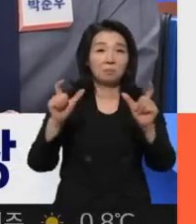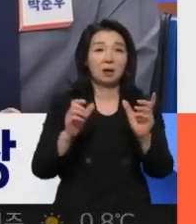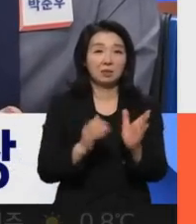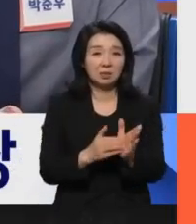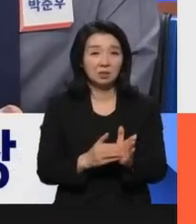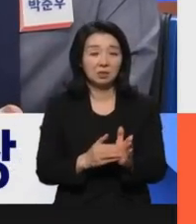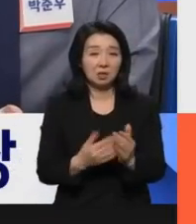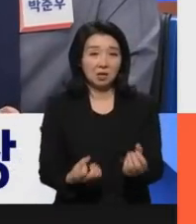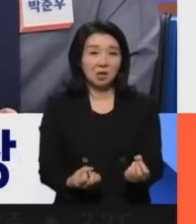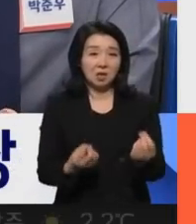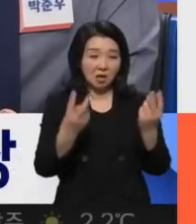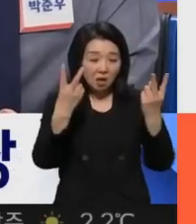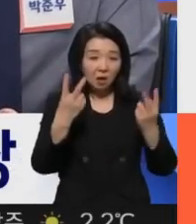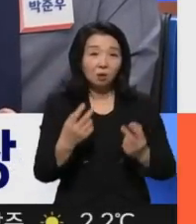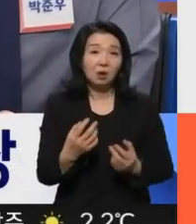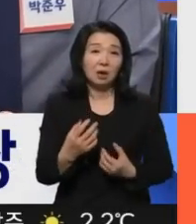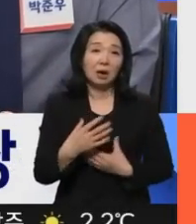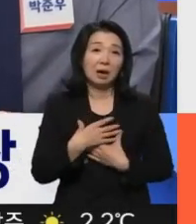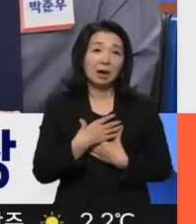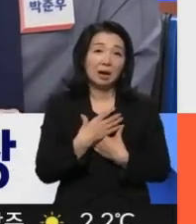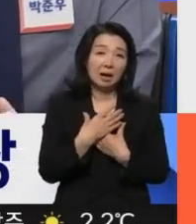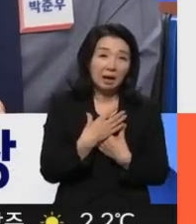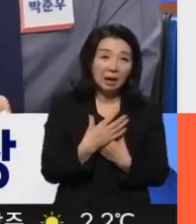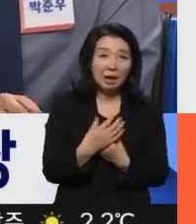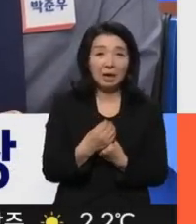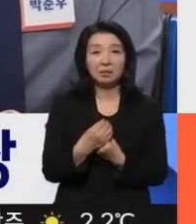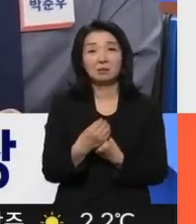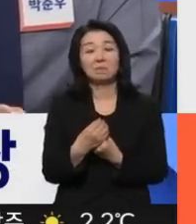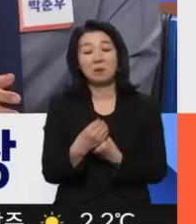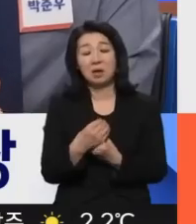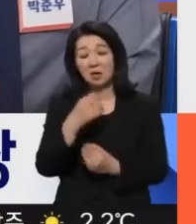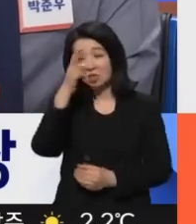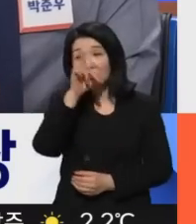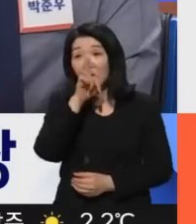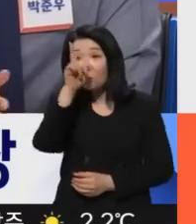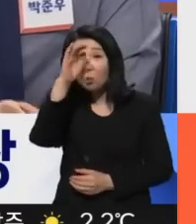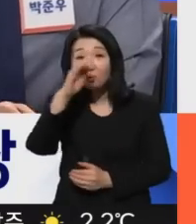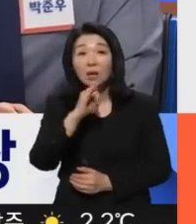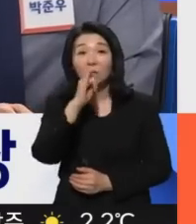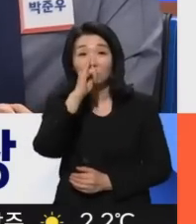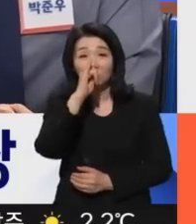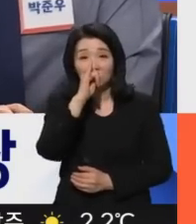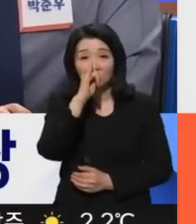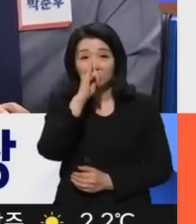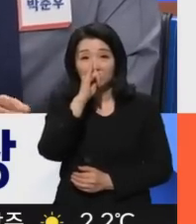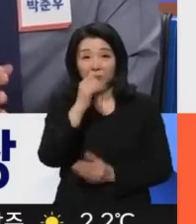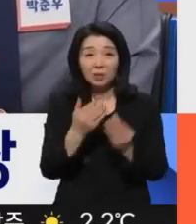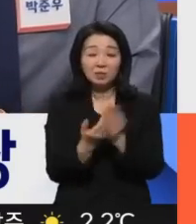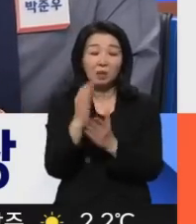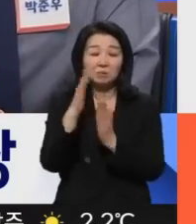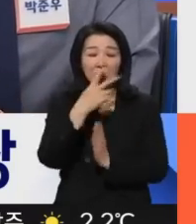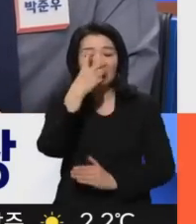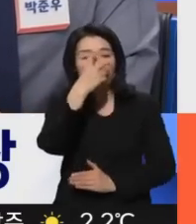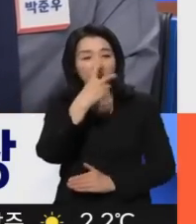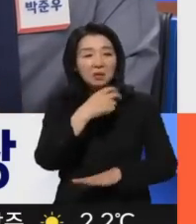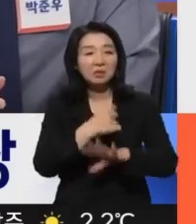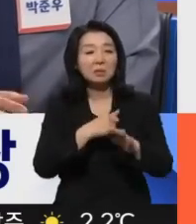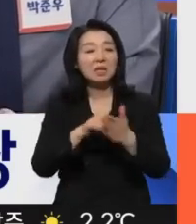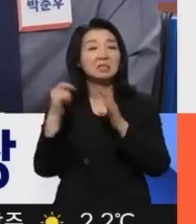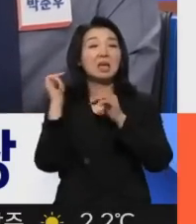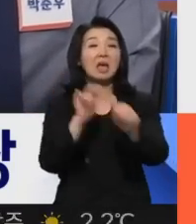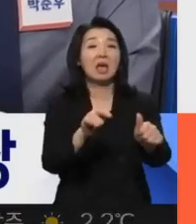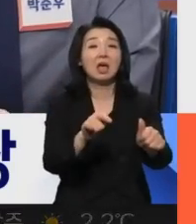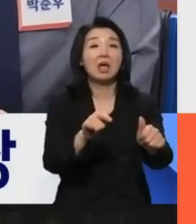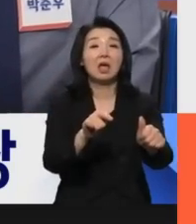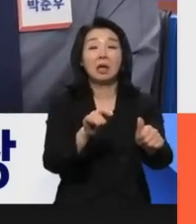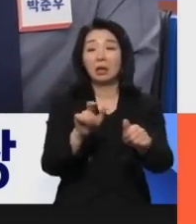축제의 안전사고 우려를 담은 경찰 정보보고서가 있었죠. 참사 후에 감찰 등을 우려해서 이를 삭제하라는 지시를 했다는 의혹을 받는